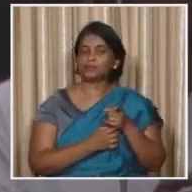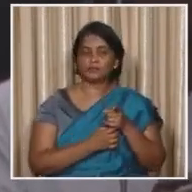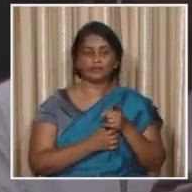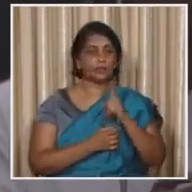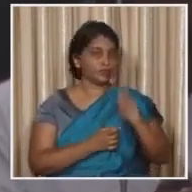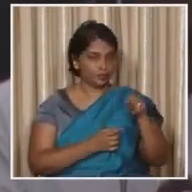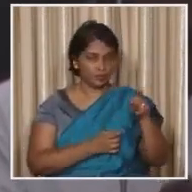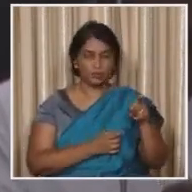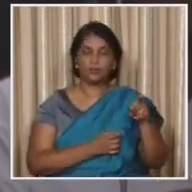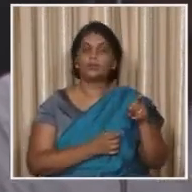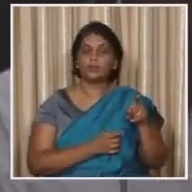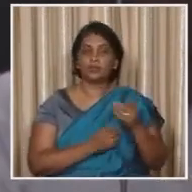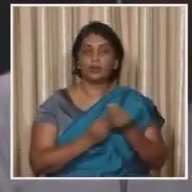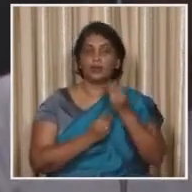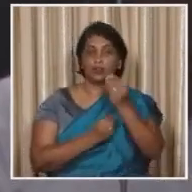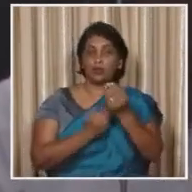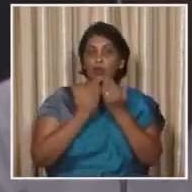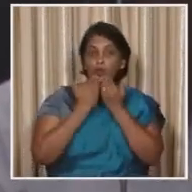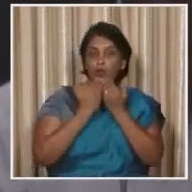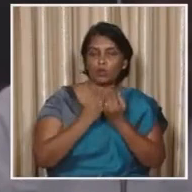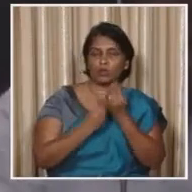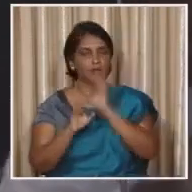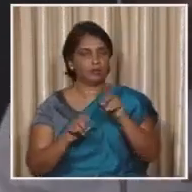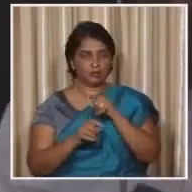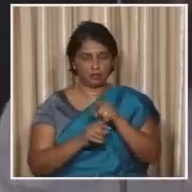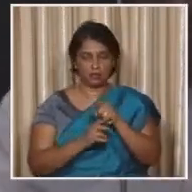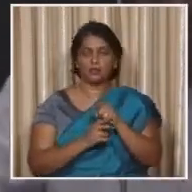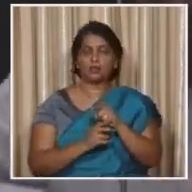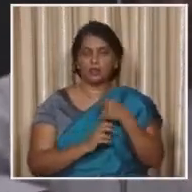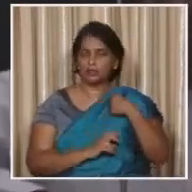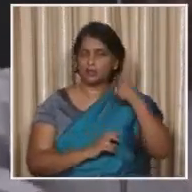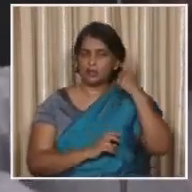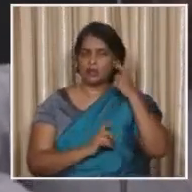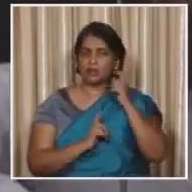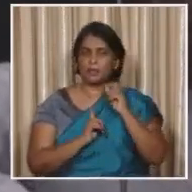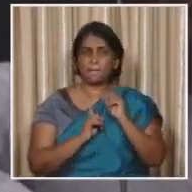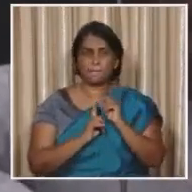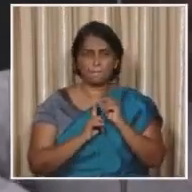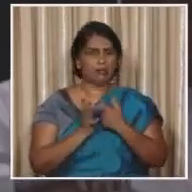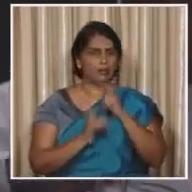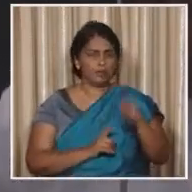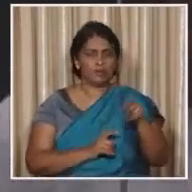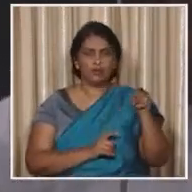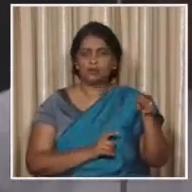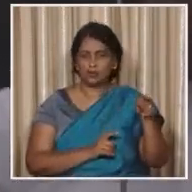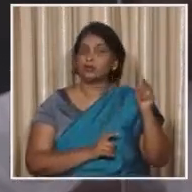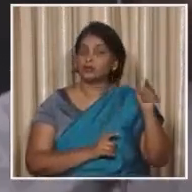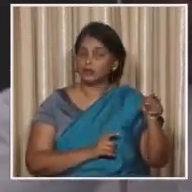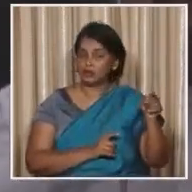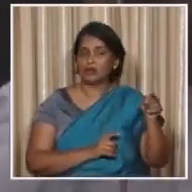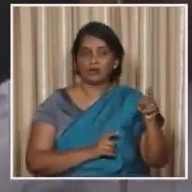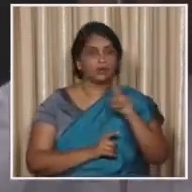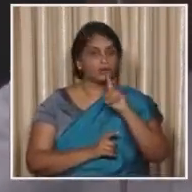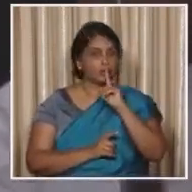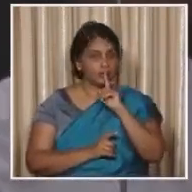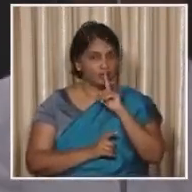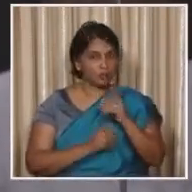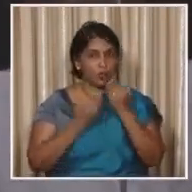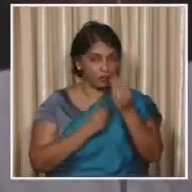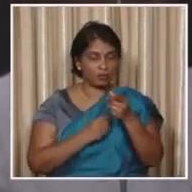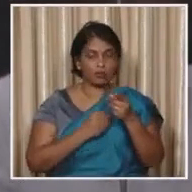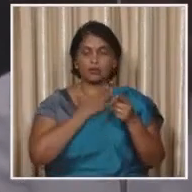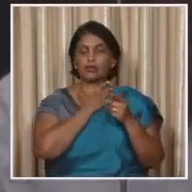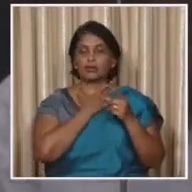එක විනිශ්චකාරවරයෙක් දීපු මඟ පෙන්වීම වැරදියට අර්ථකථනය කළා. මට මතක හැටියට පාරින්ද රණසිංහ විනිශ්චකාරතුමා එතුමා දීපු ඒ මඟ